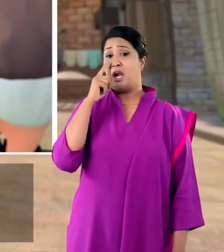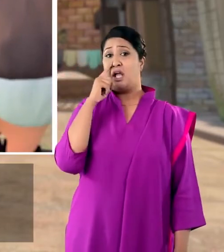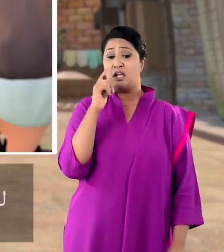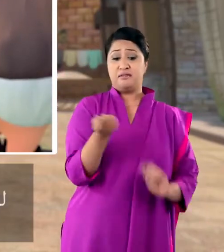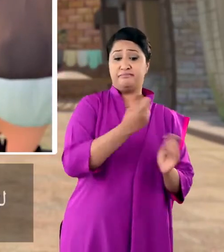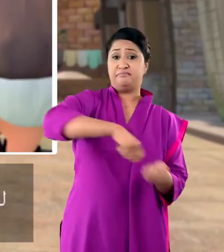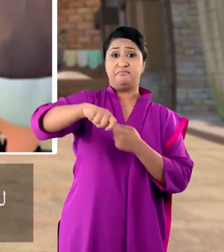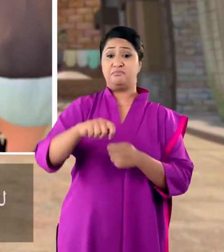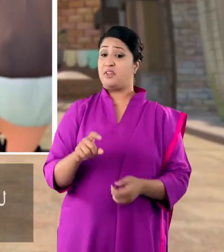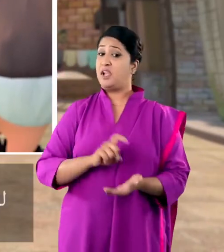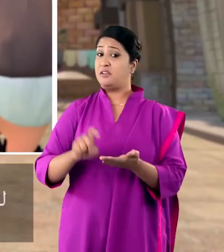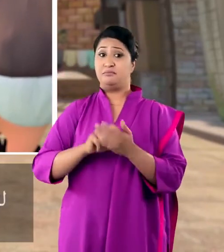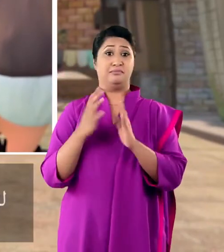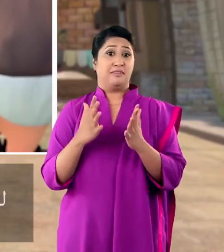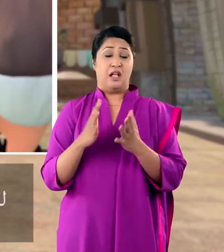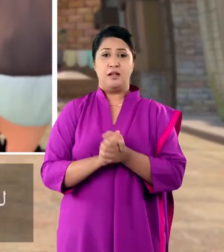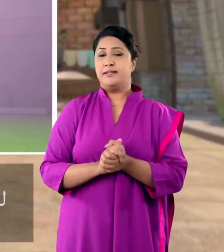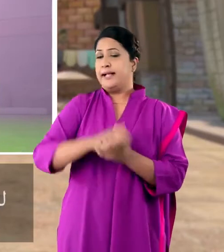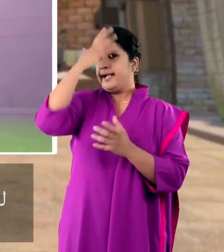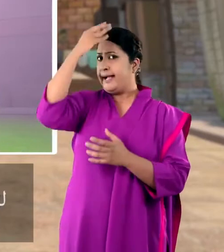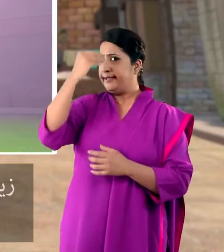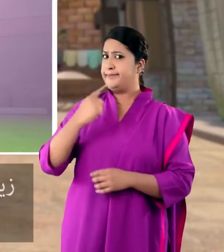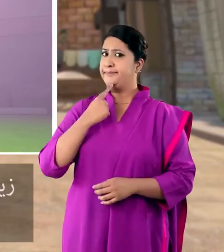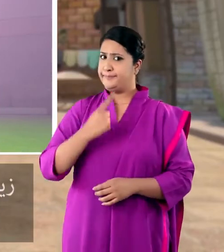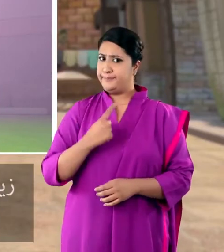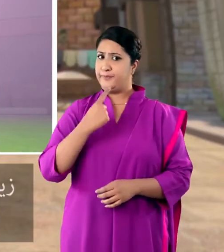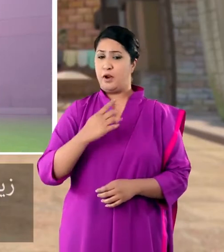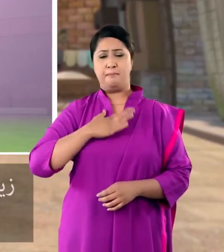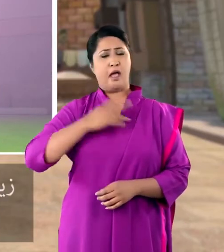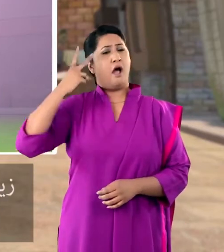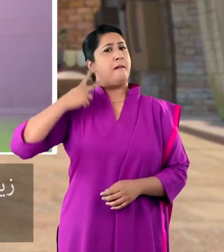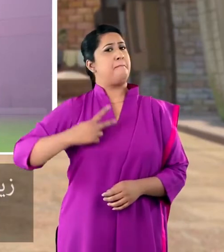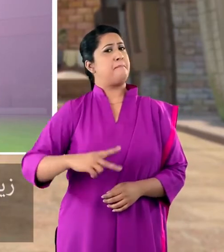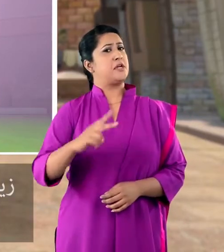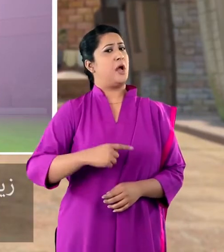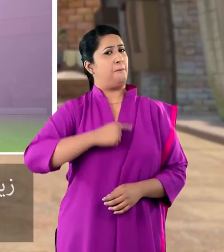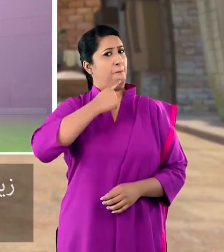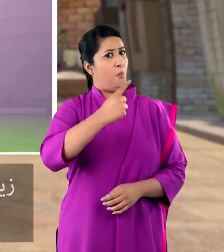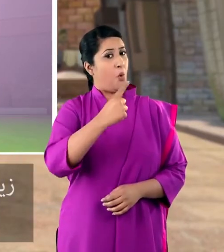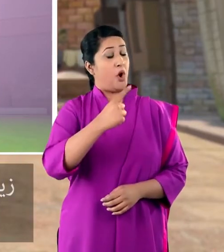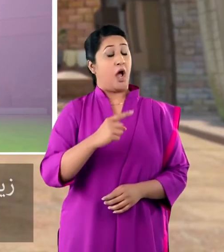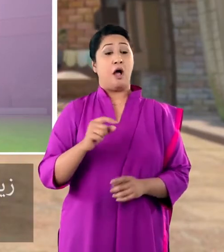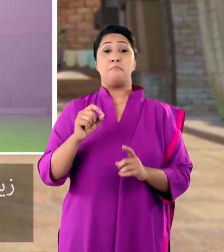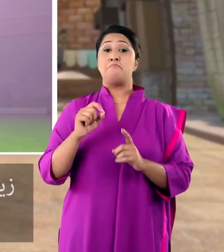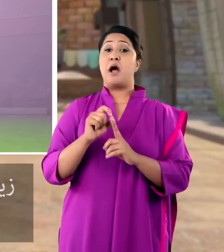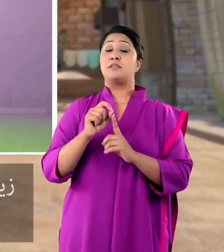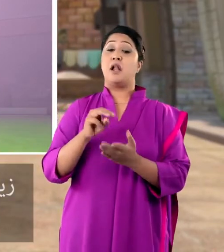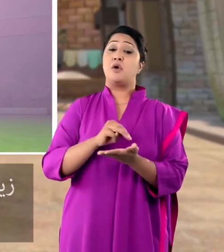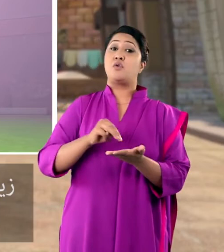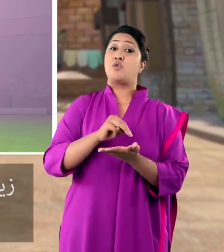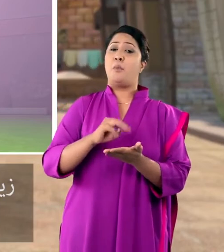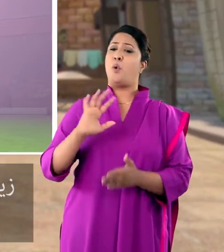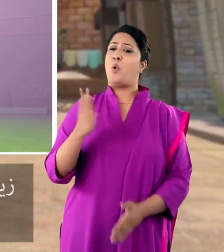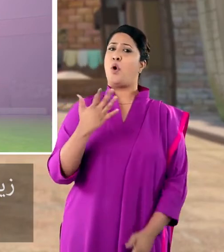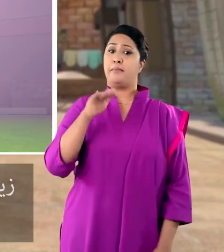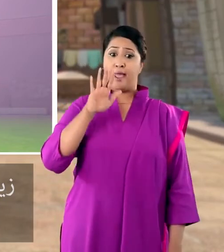कि लड़कियों को क्रिकेट नहीं खेलनी चाहिए। ज़ैनब, मैंने हमेशा ये कहा है कि कोई भी कौम